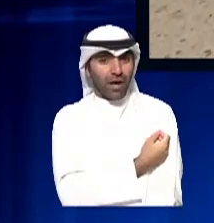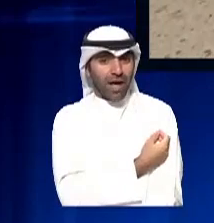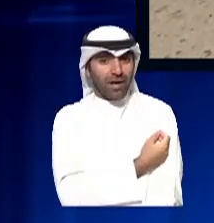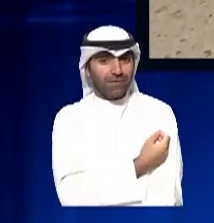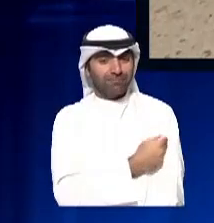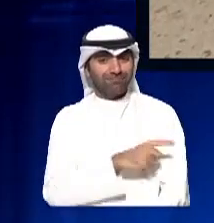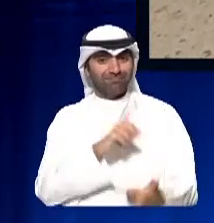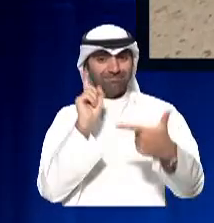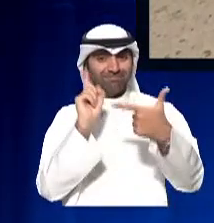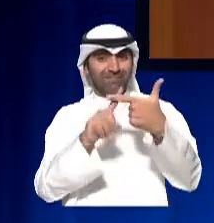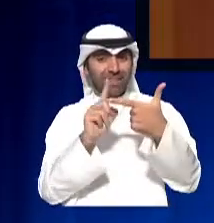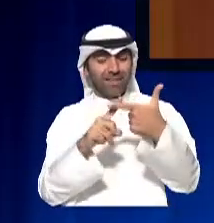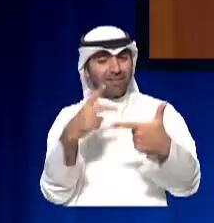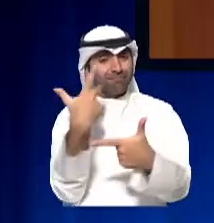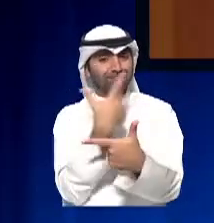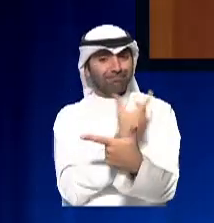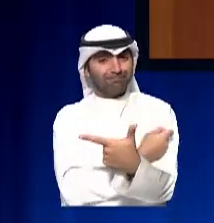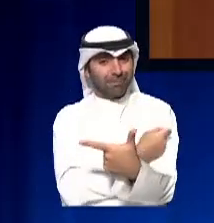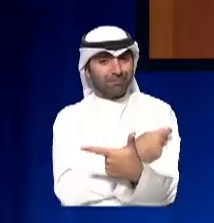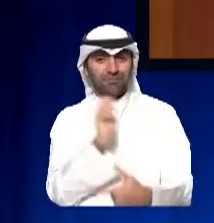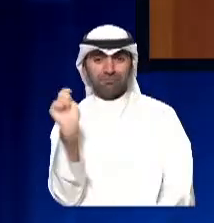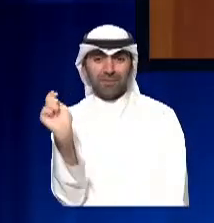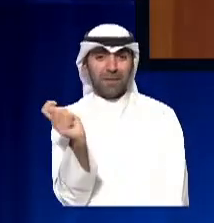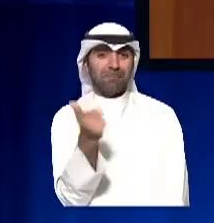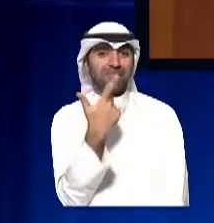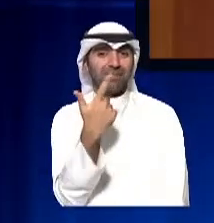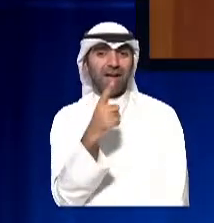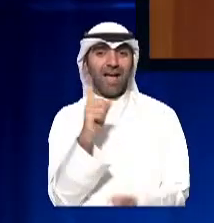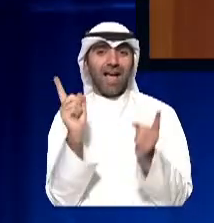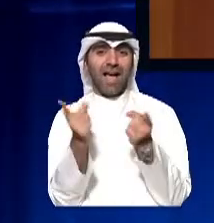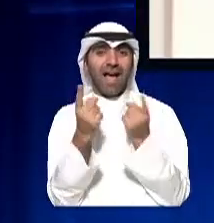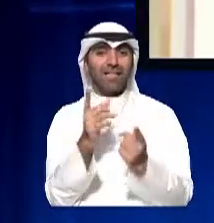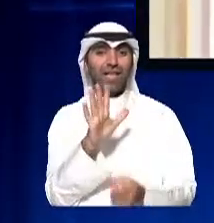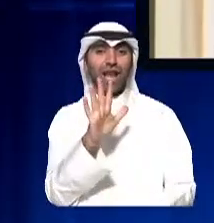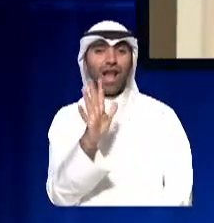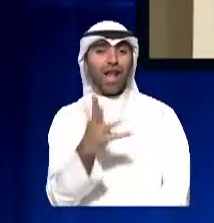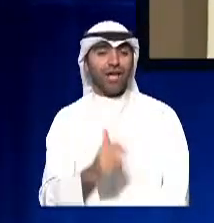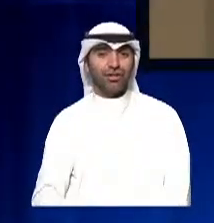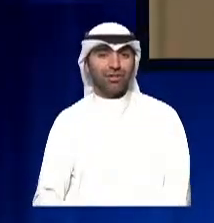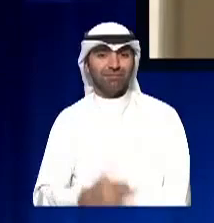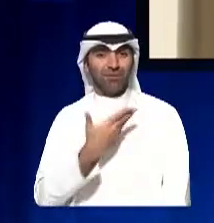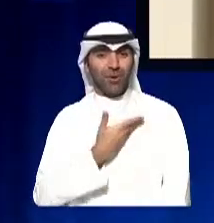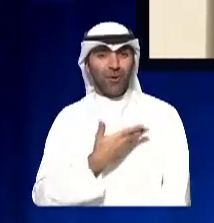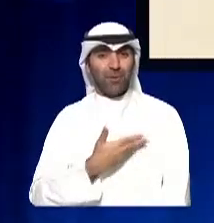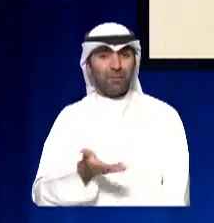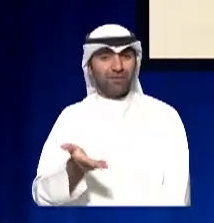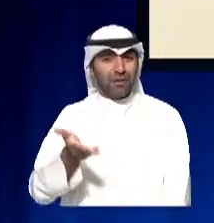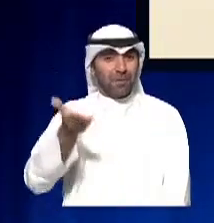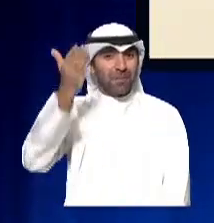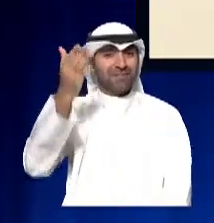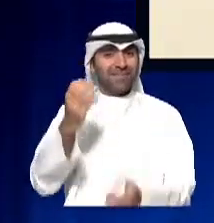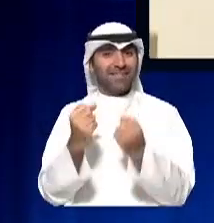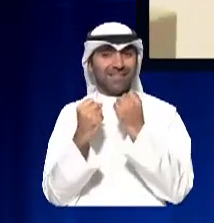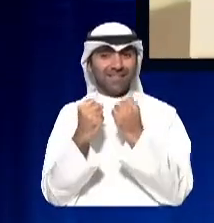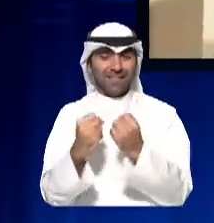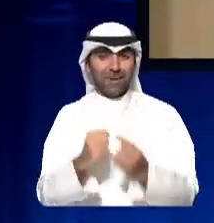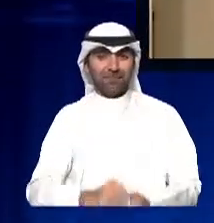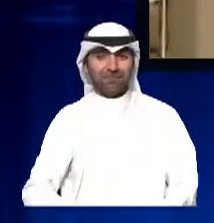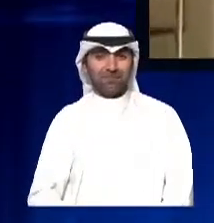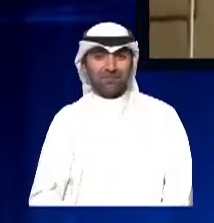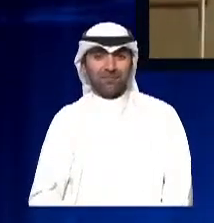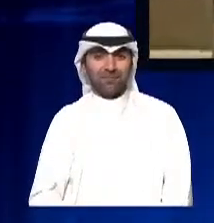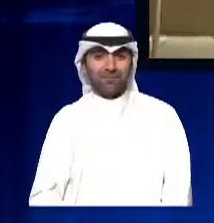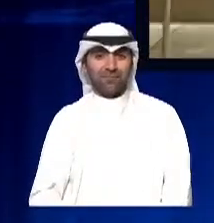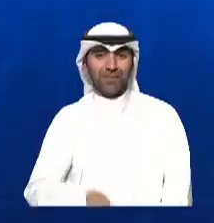التمديد على أمل العمل على أولوية إعطائهم واستكمال جرعة التطعيم لدى هذه الفئة. نعم دكتورة